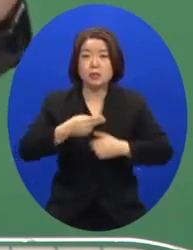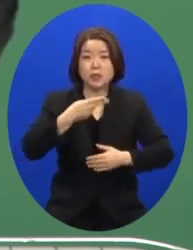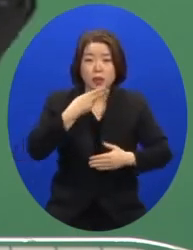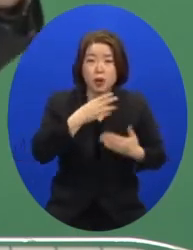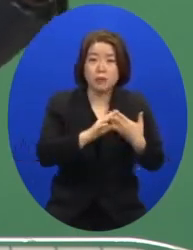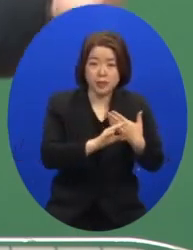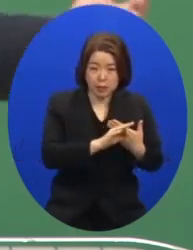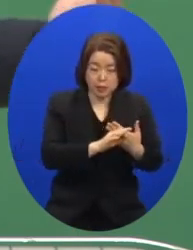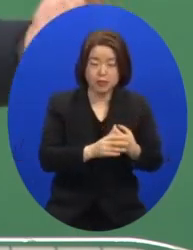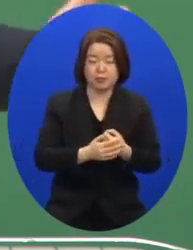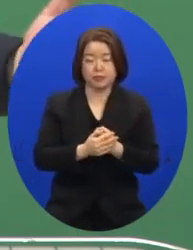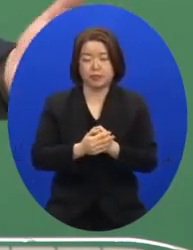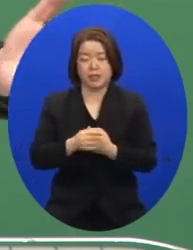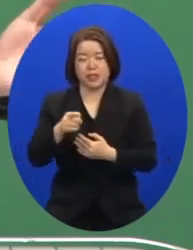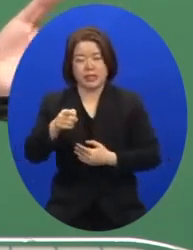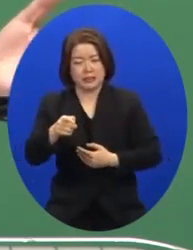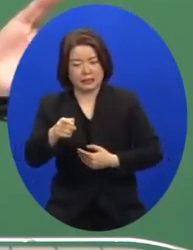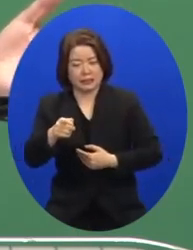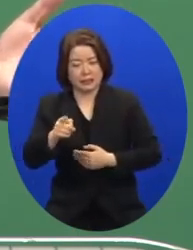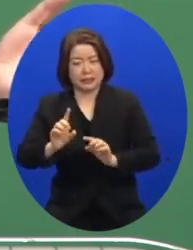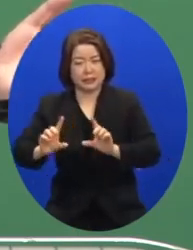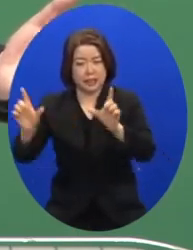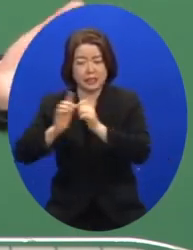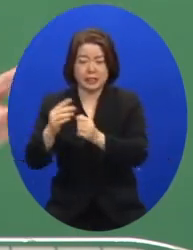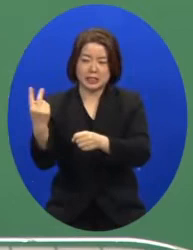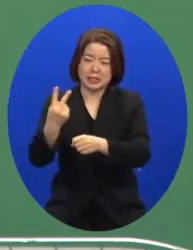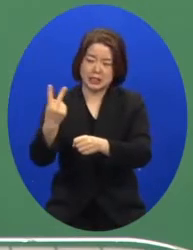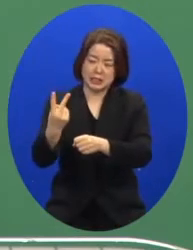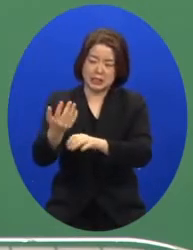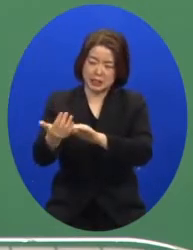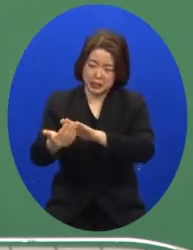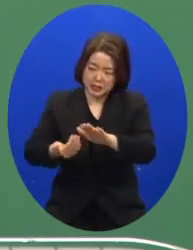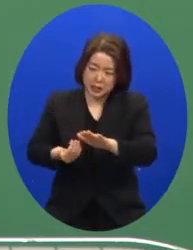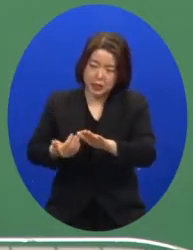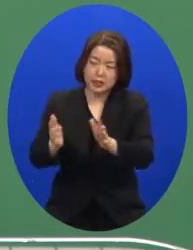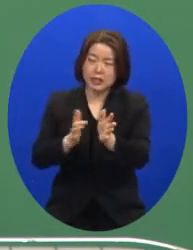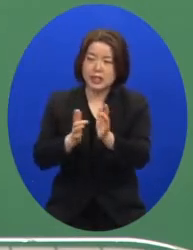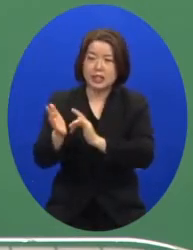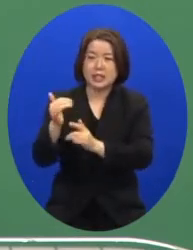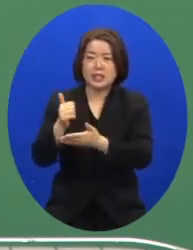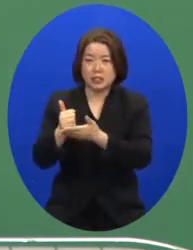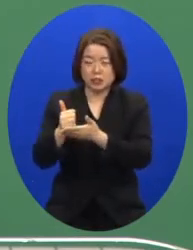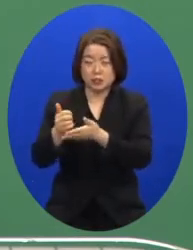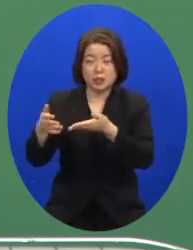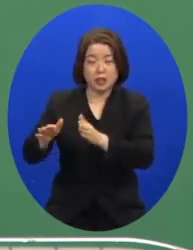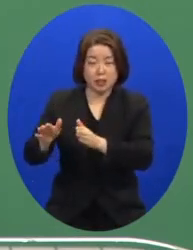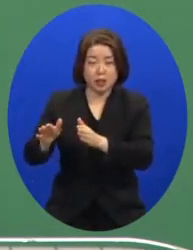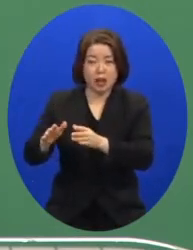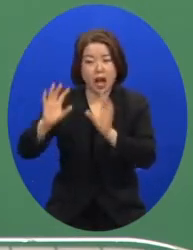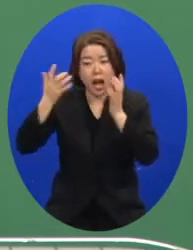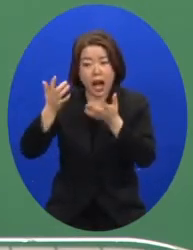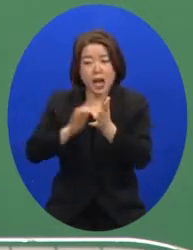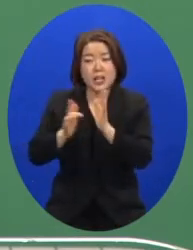2천 년 전 예수님이 태어나신 날일 뿐 입니다 그리고 아기 예수가 주인공입니다